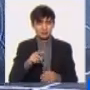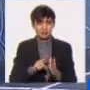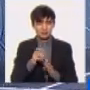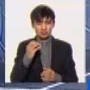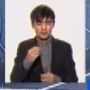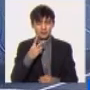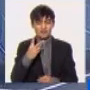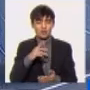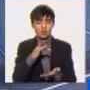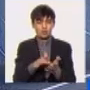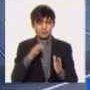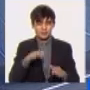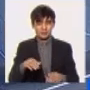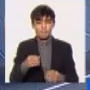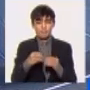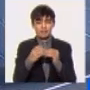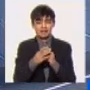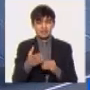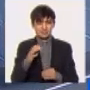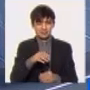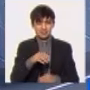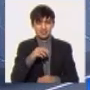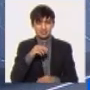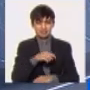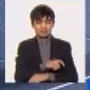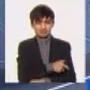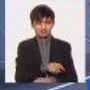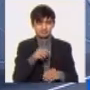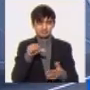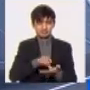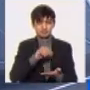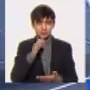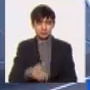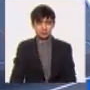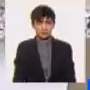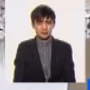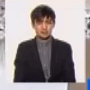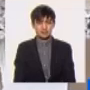қаланың да кіреберісіндегі 15 бақылау бекеті кіріп шыққандарды қатаң бақыламақ.